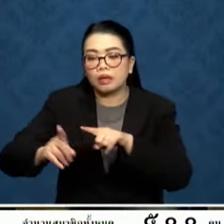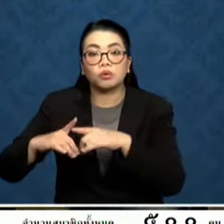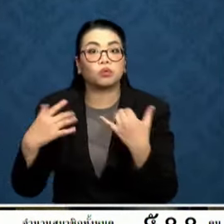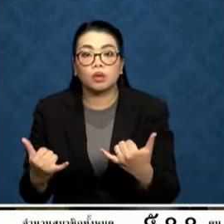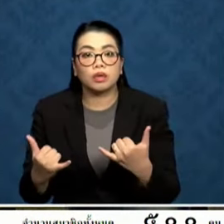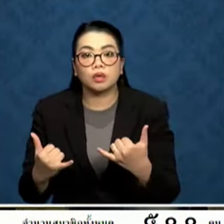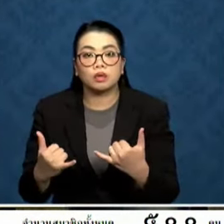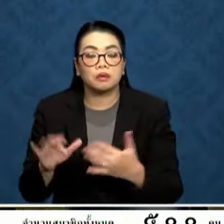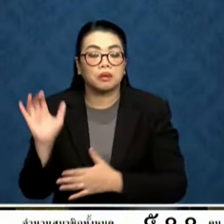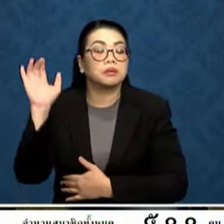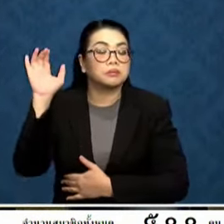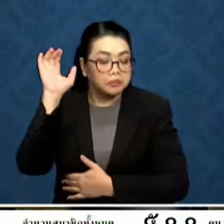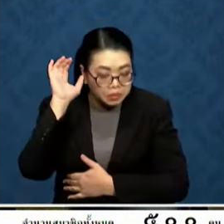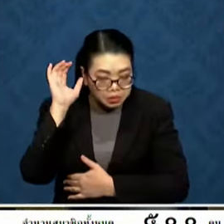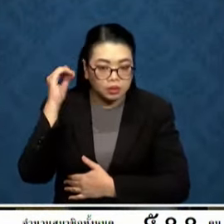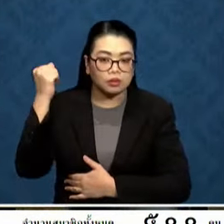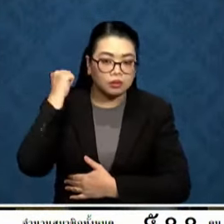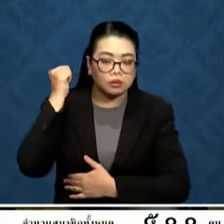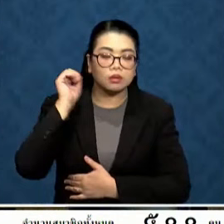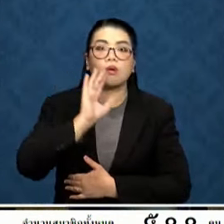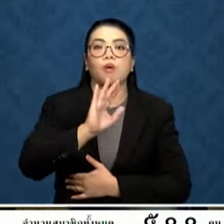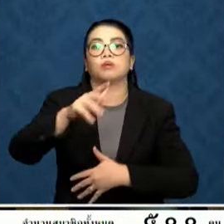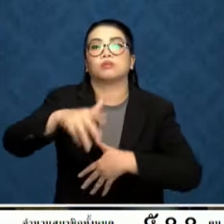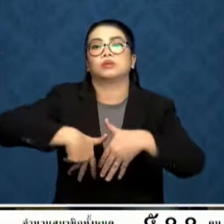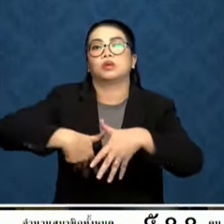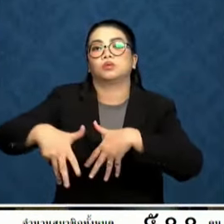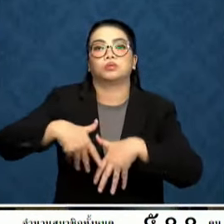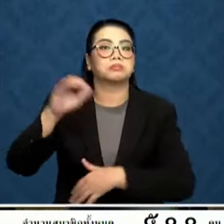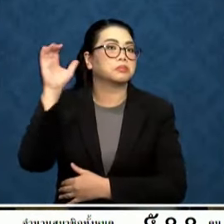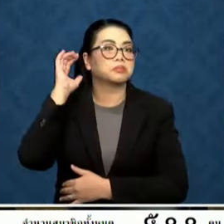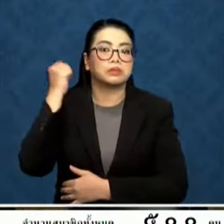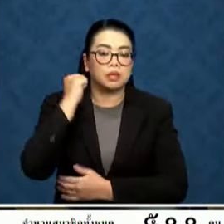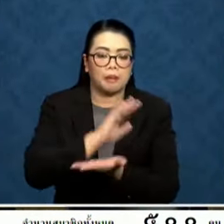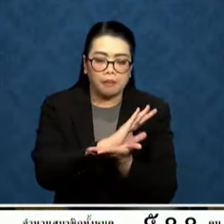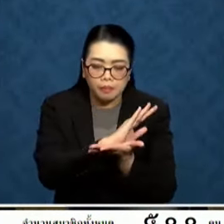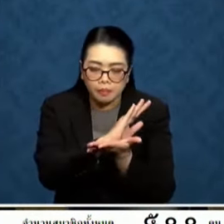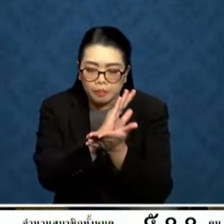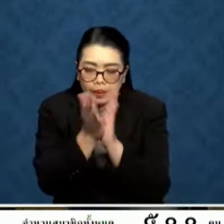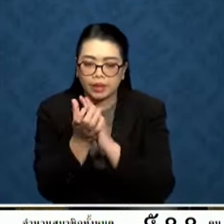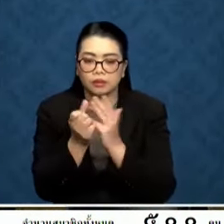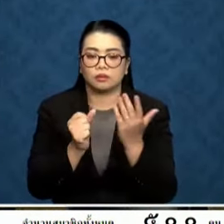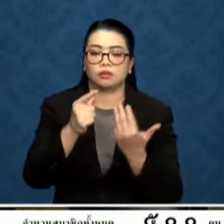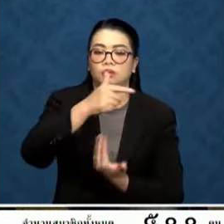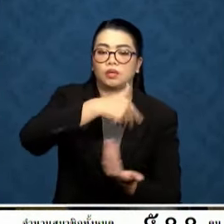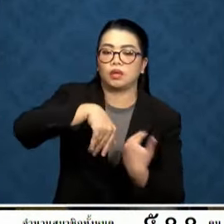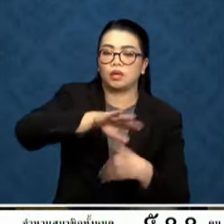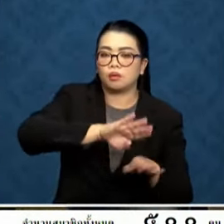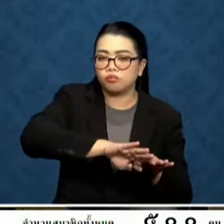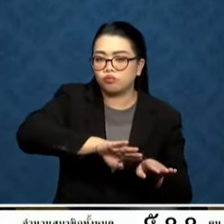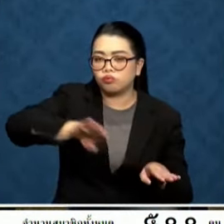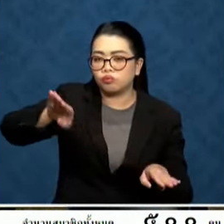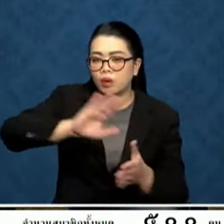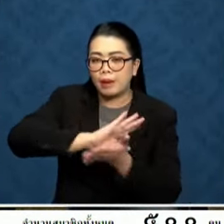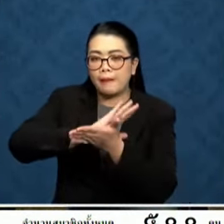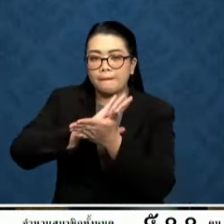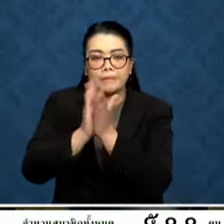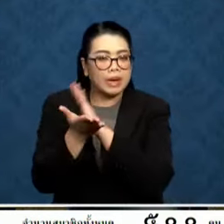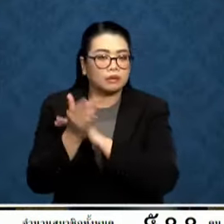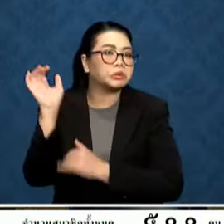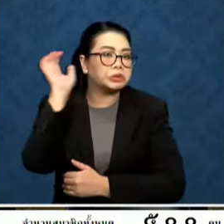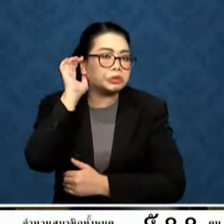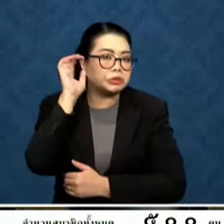สามารถสร้างความเชื่อมั่นได้ว่าจะสามารถพลิกฟื้นเศรษฐกิจของประเทศและปากท้องของพี่น้องประชาชน